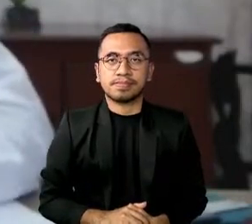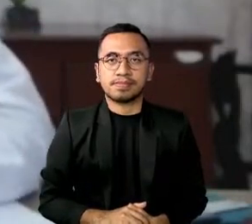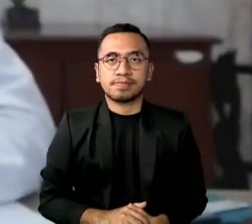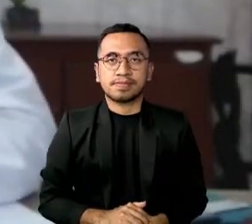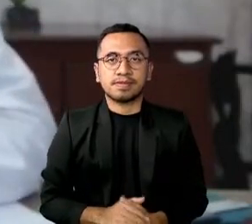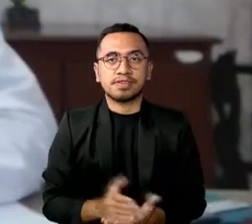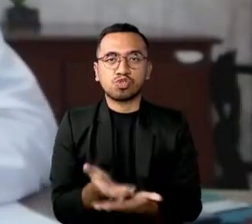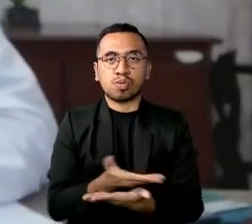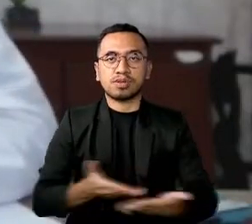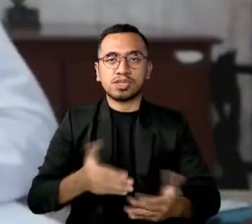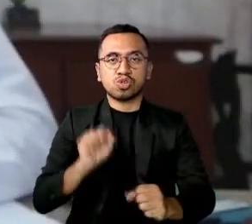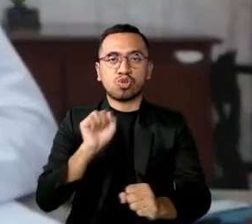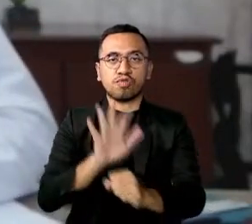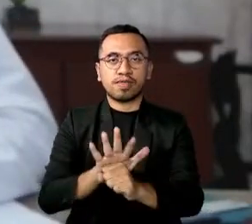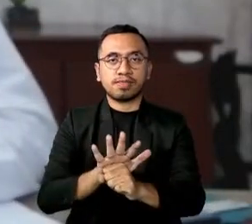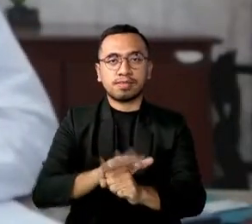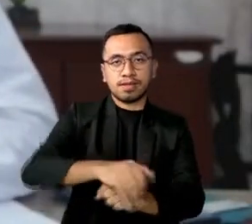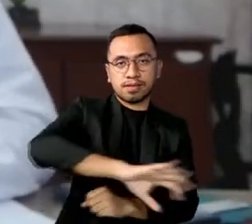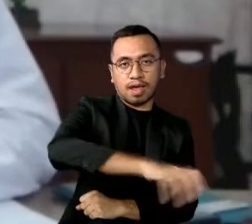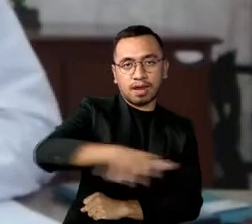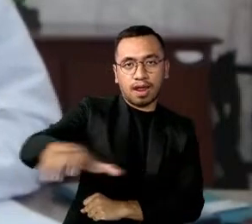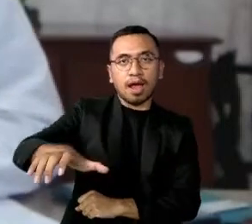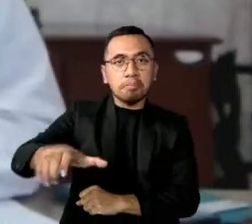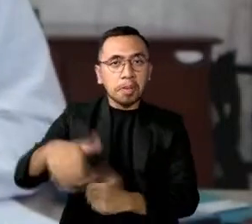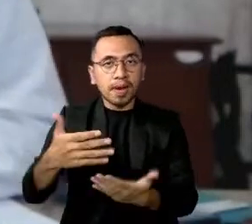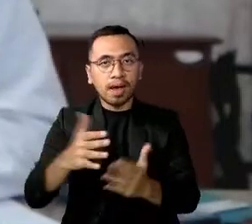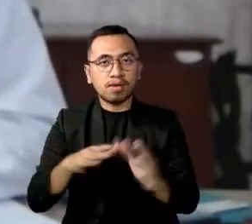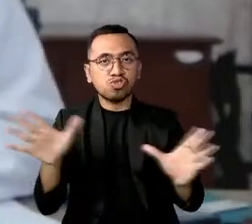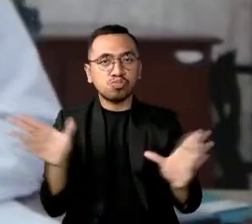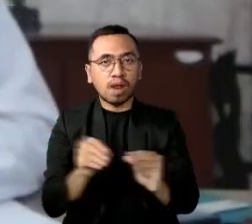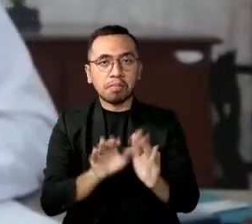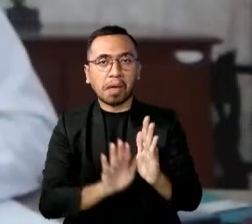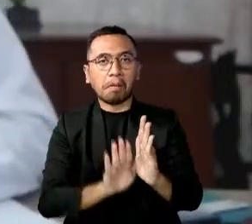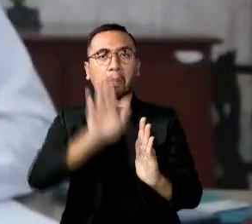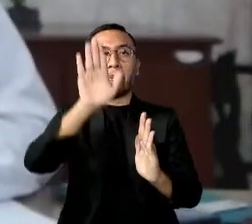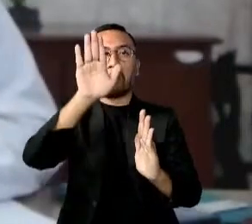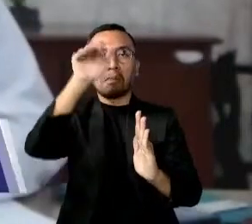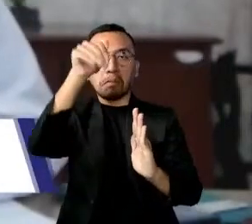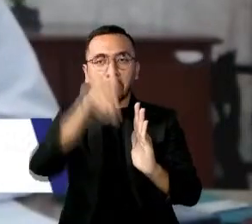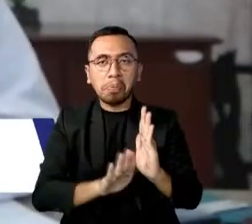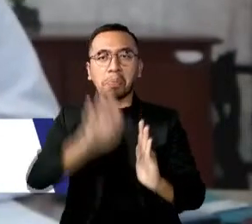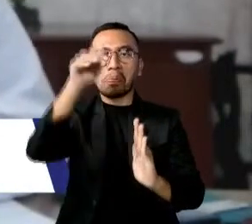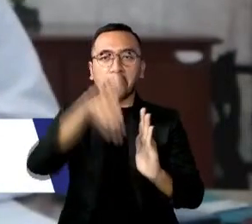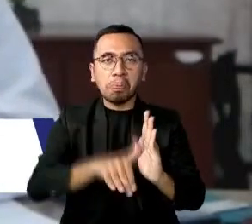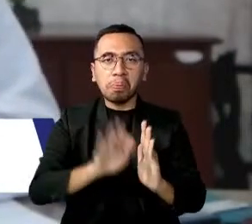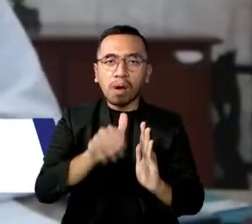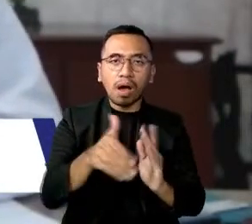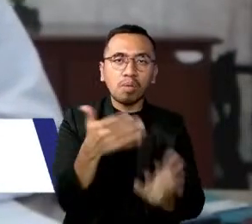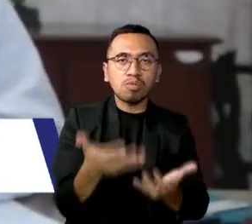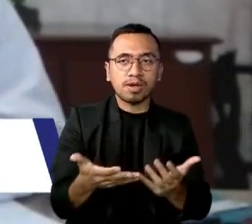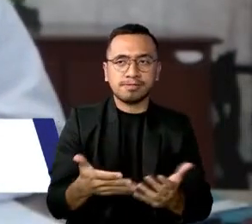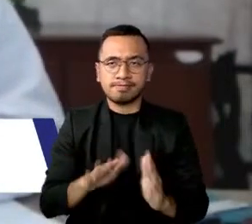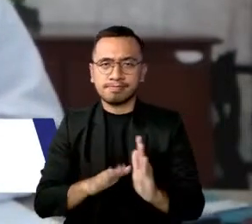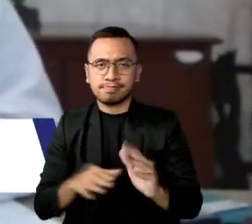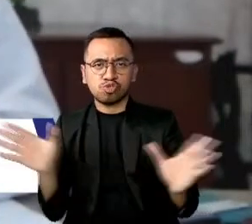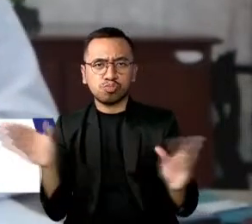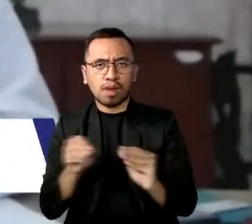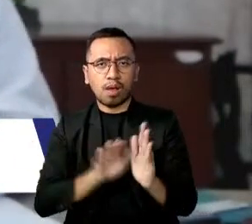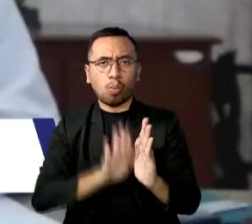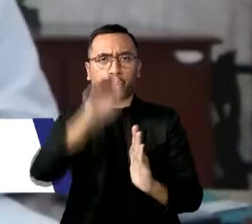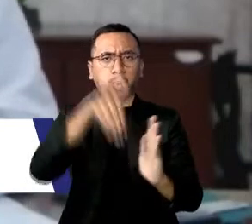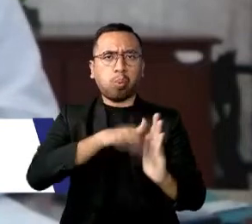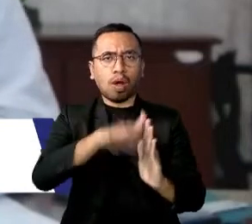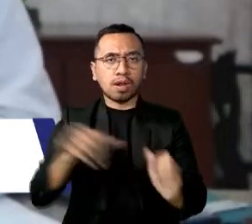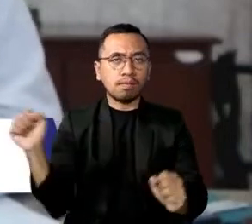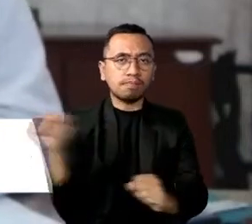di daerah ini fluktuatif naik turun dan faktor-faktornya banyak sekali yang mempengaruhi naik turunnya